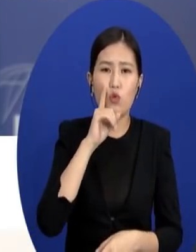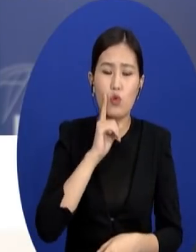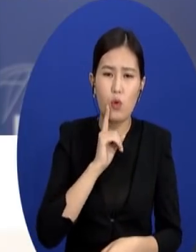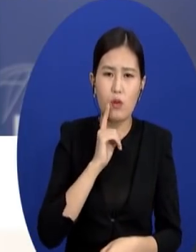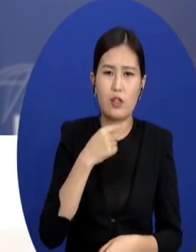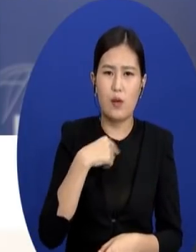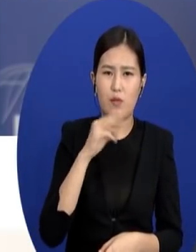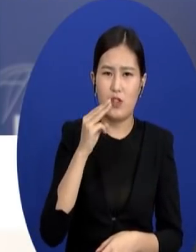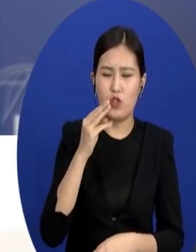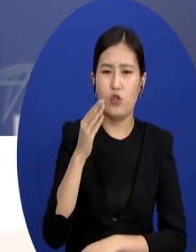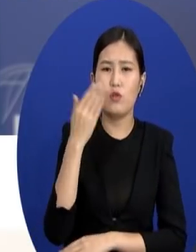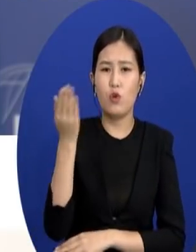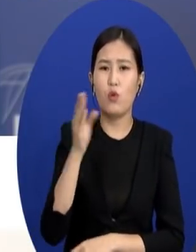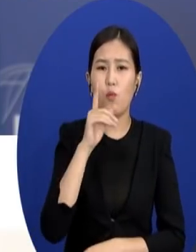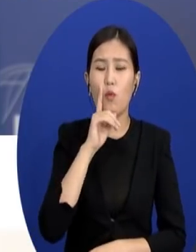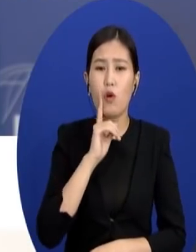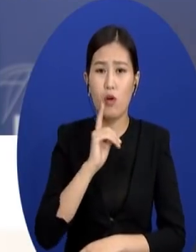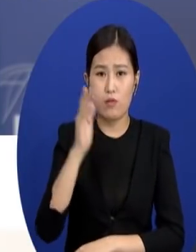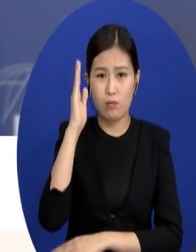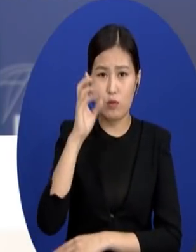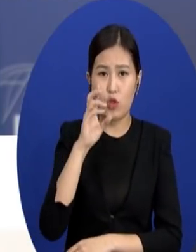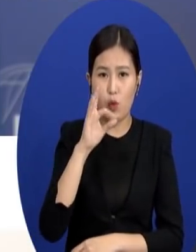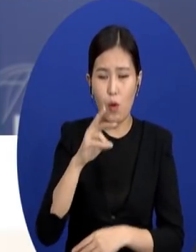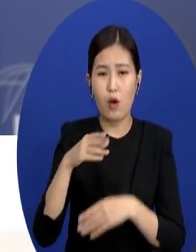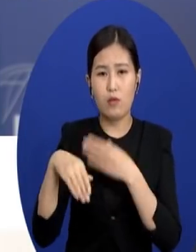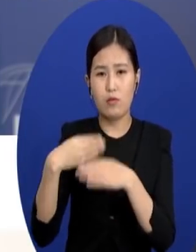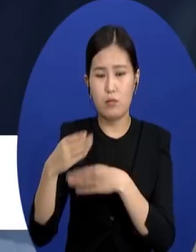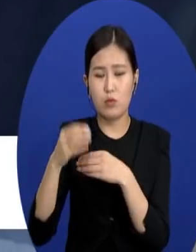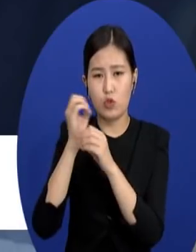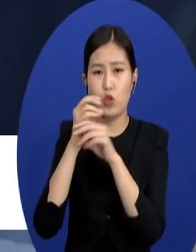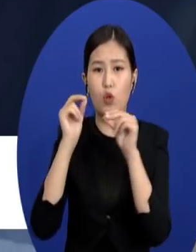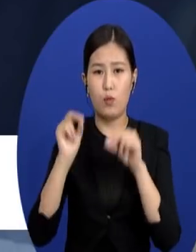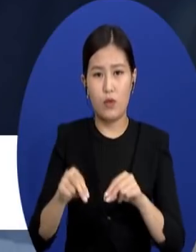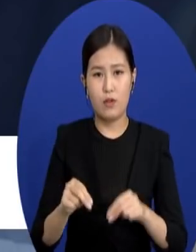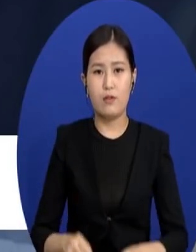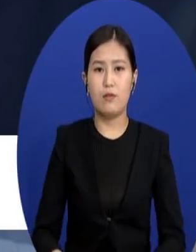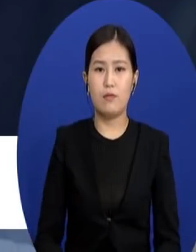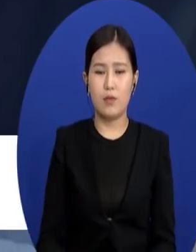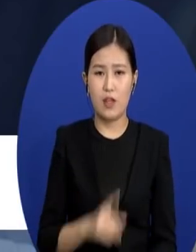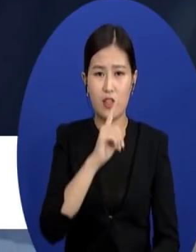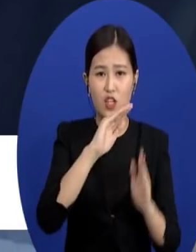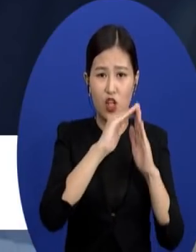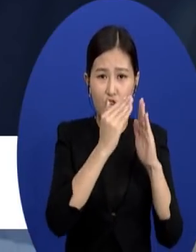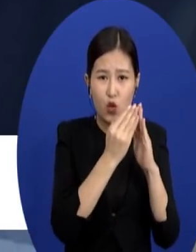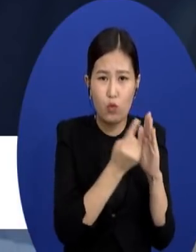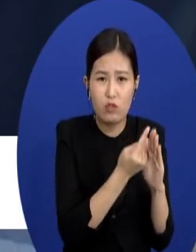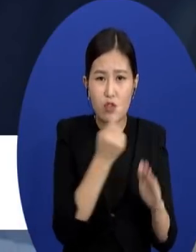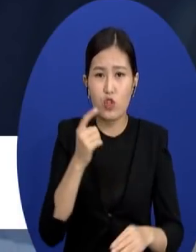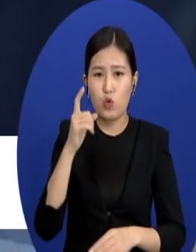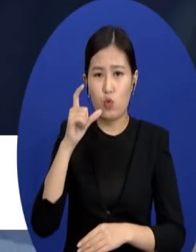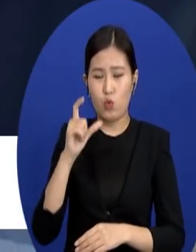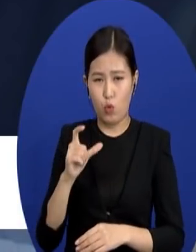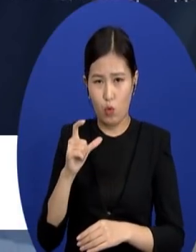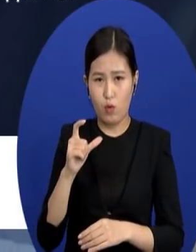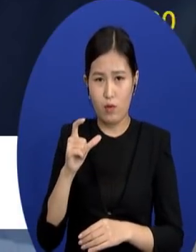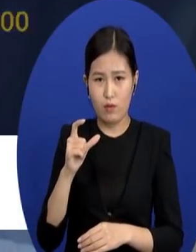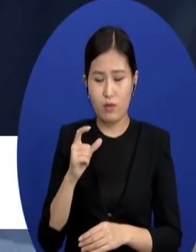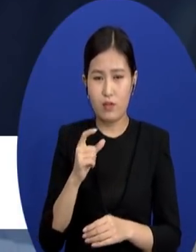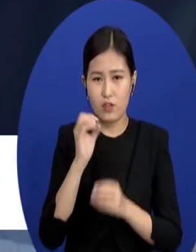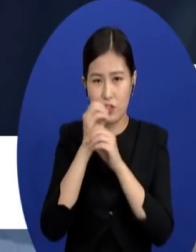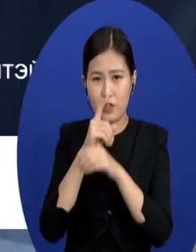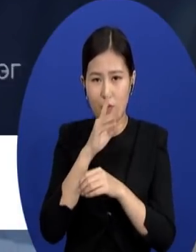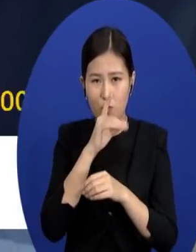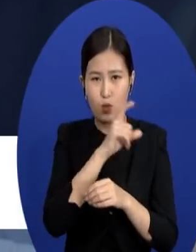дурын шинжилгээ авах үйл ажиллагаа маань цаашид бас үргэлжлэн явагдах юм аа. Нэг өрх нэг иргэн шинжилгээнд 70,000 өрх хамрагдана.